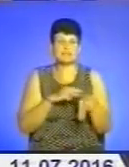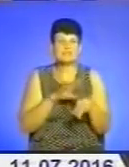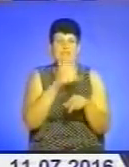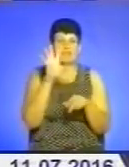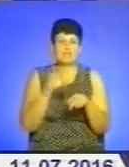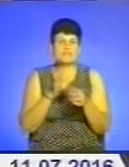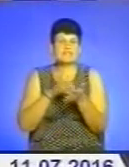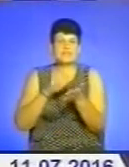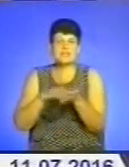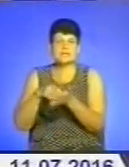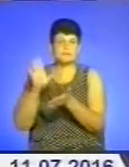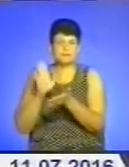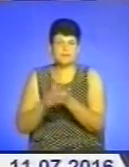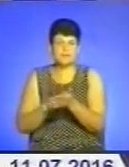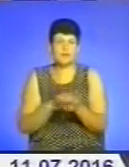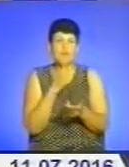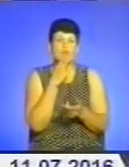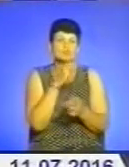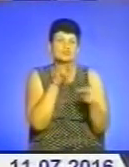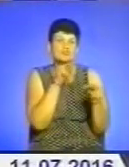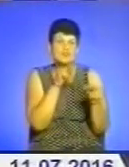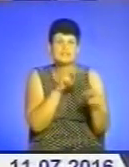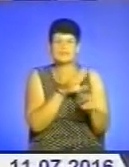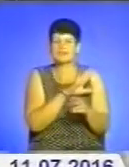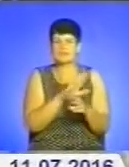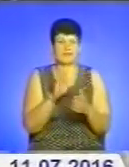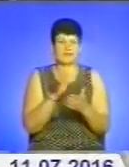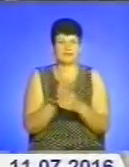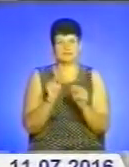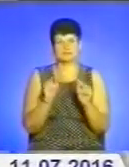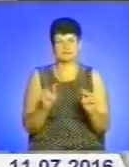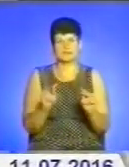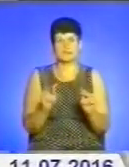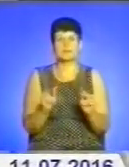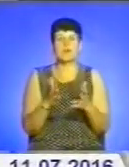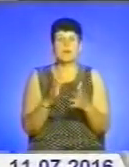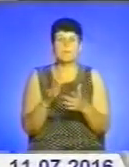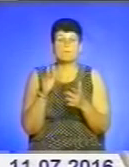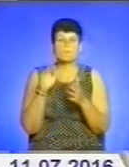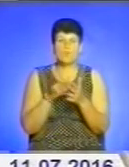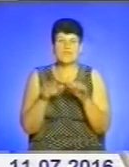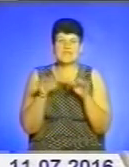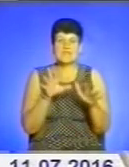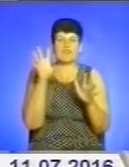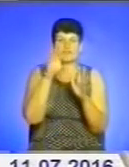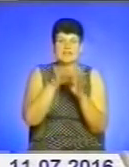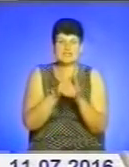всіх очевидців, також учасників цього ДТП, не відповідає дійсності. Подія внесена до єдиного реєстру за статтею